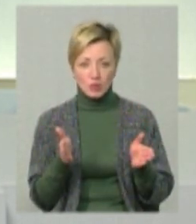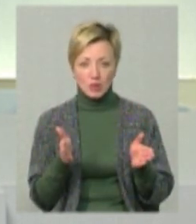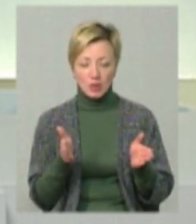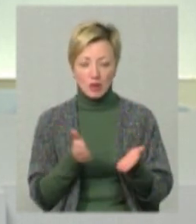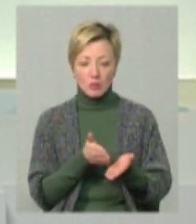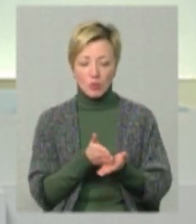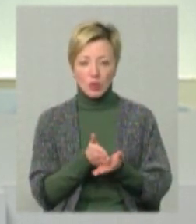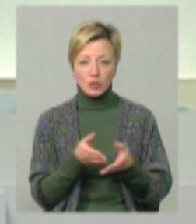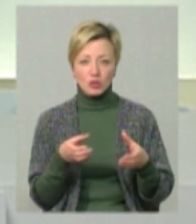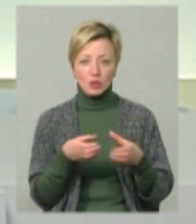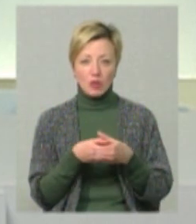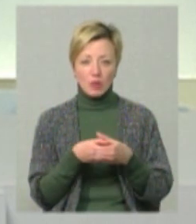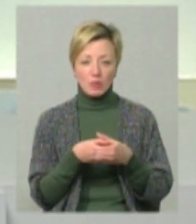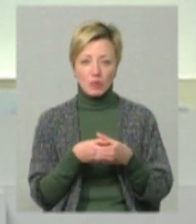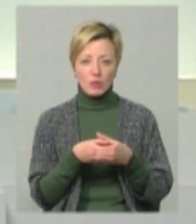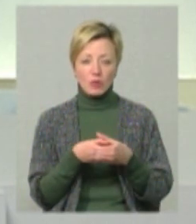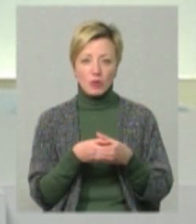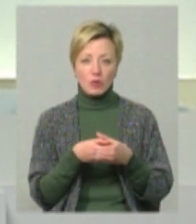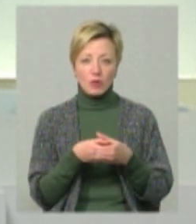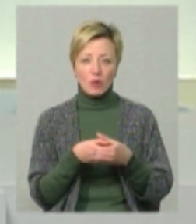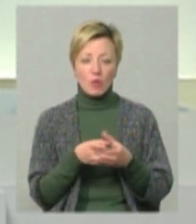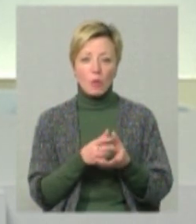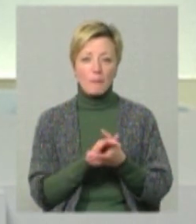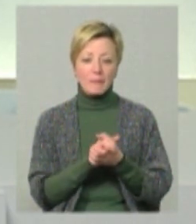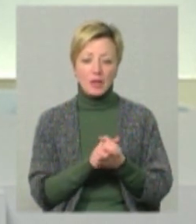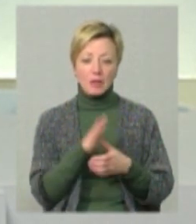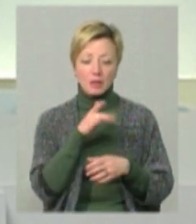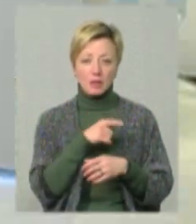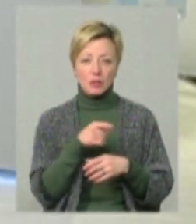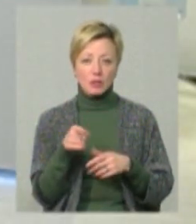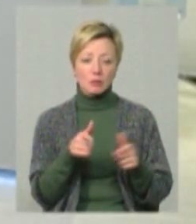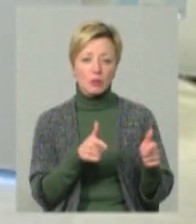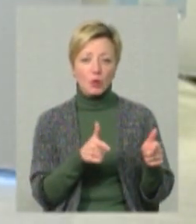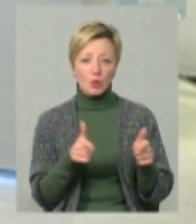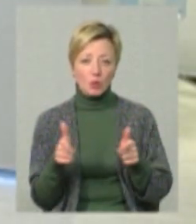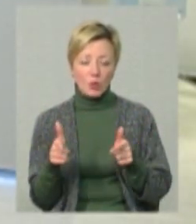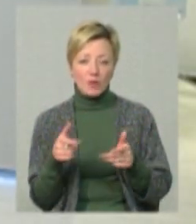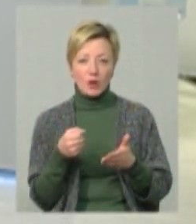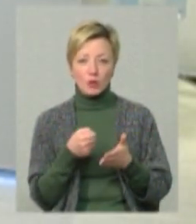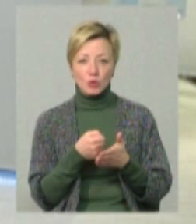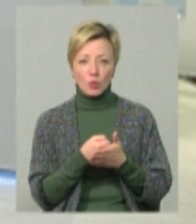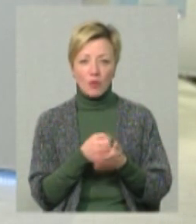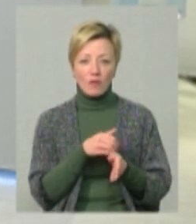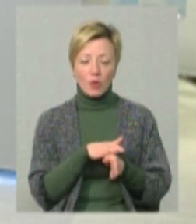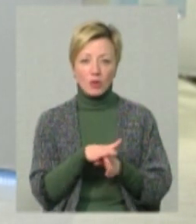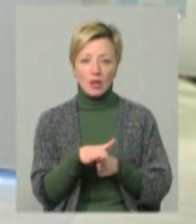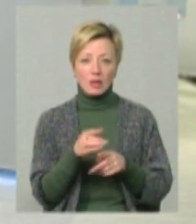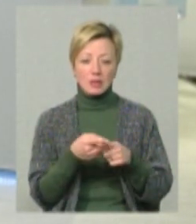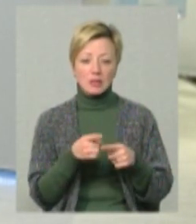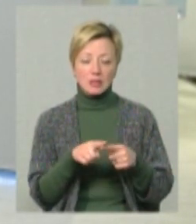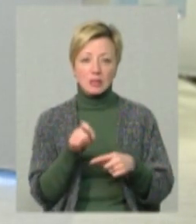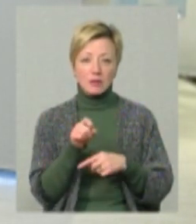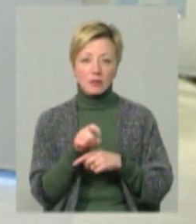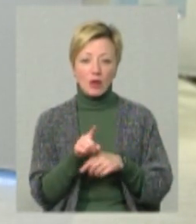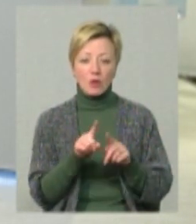будуть по лінії штабу скеровані. У мирний час це підготовка до виконання цих